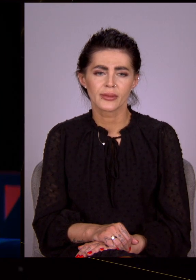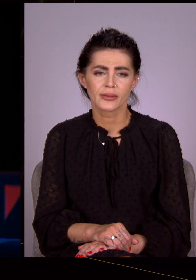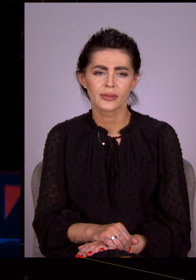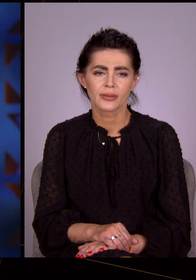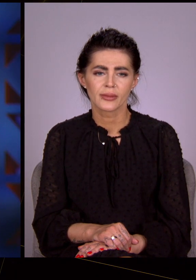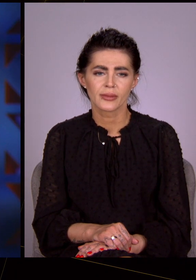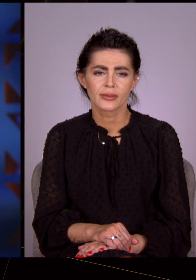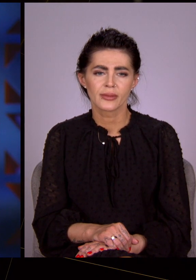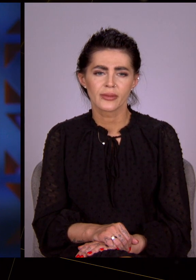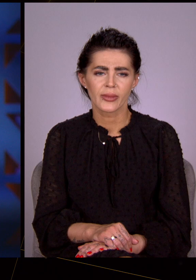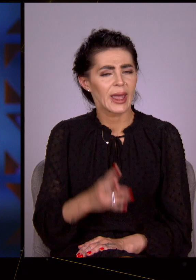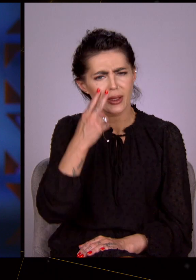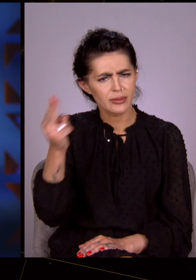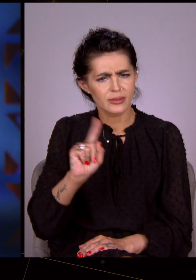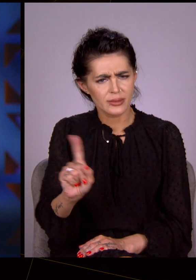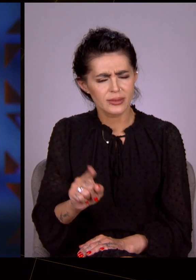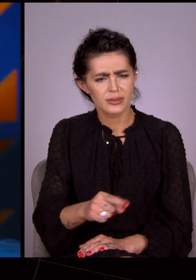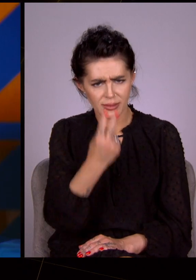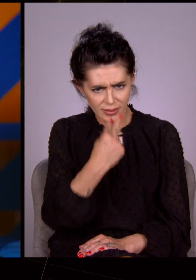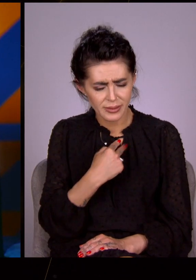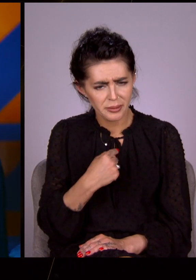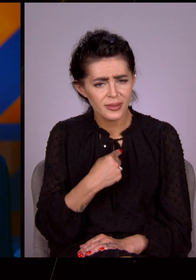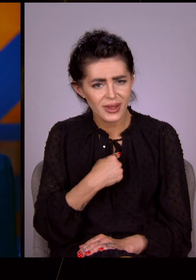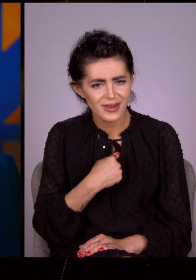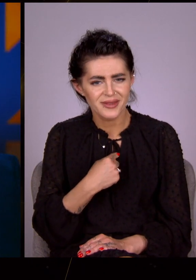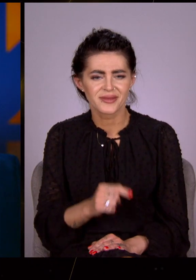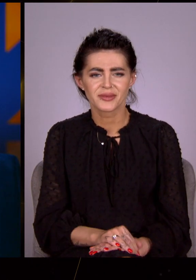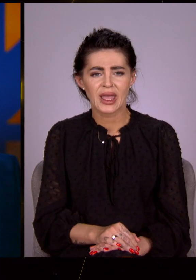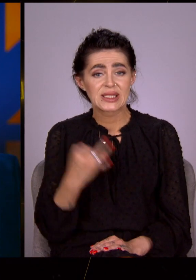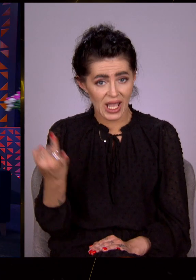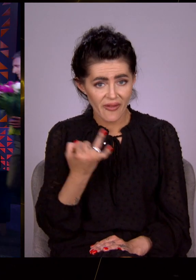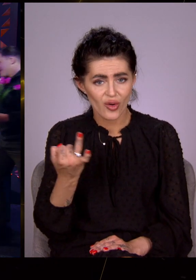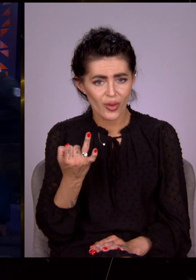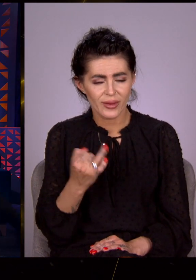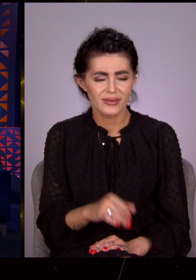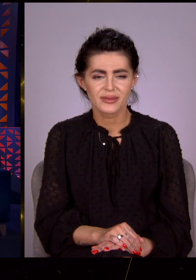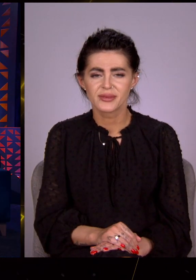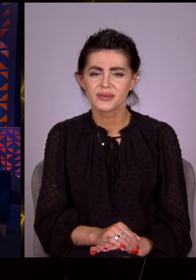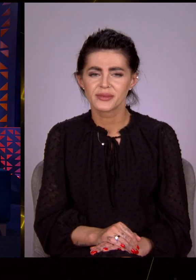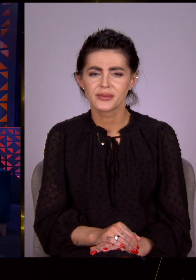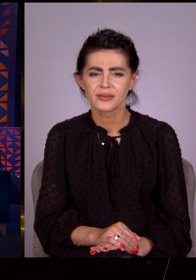Дивись на мене, не підглядай туди. Цікаво?